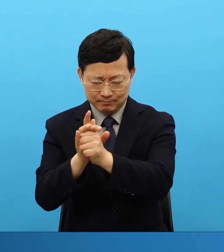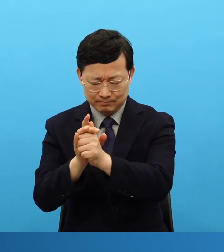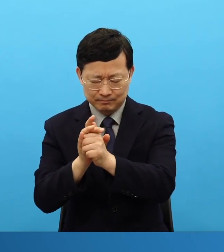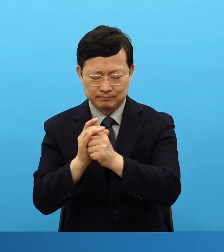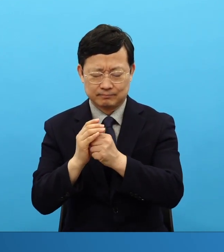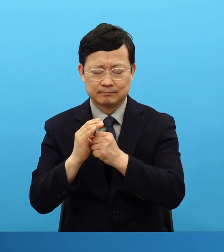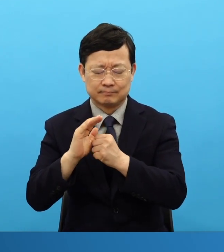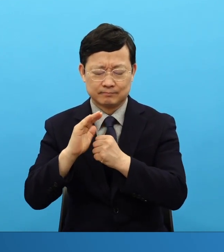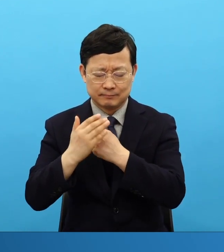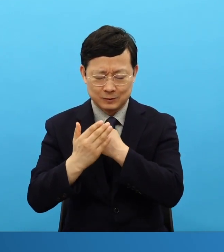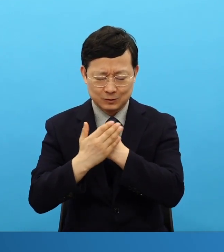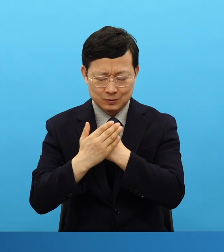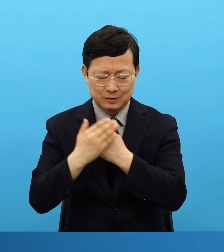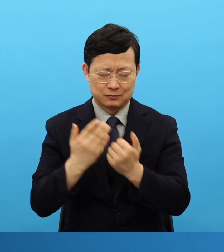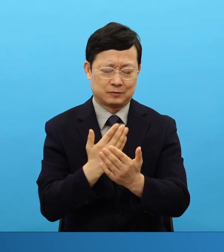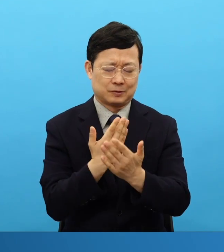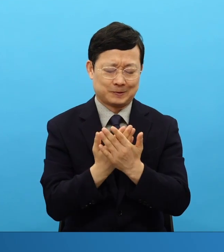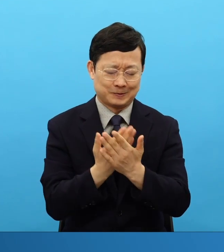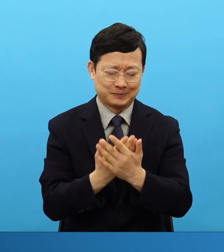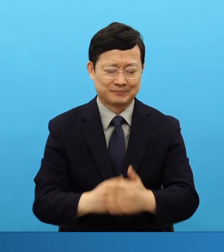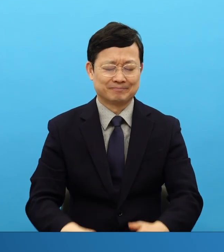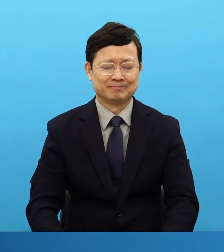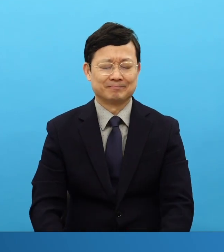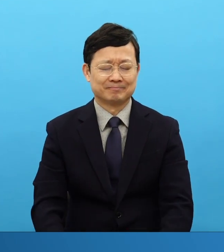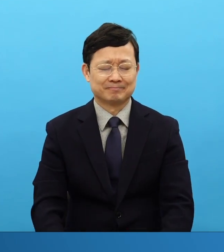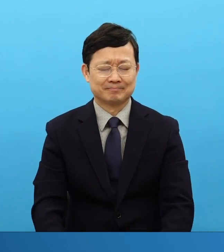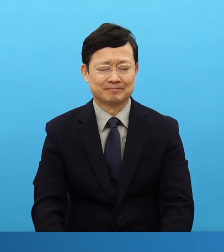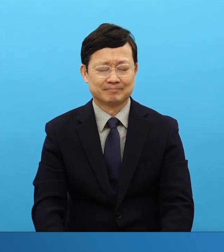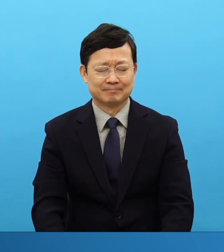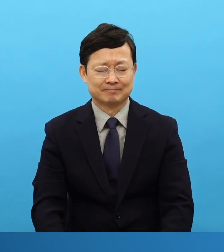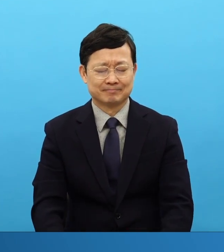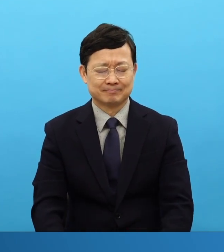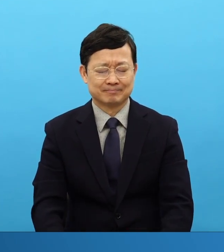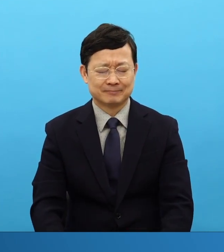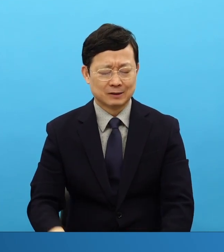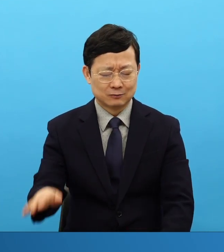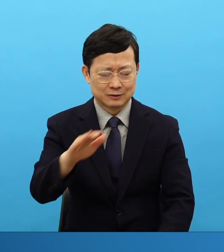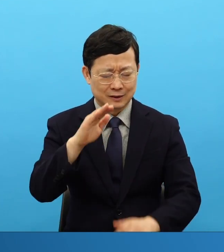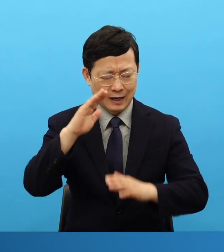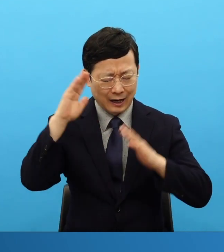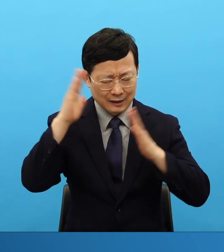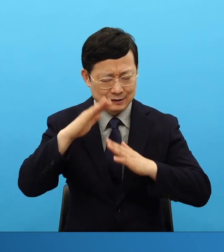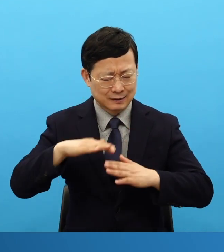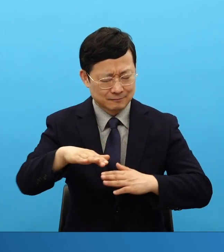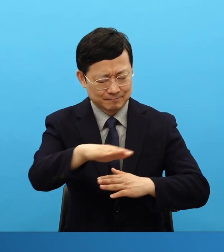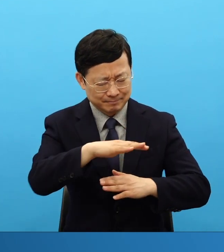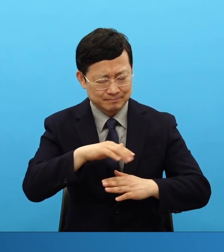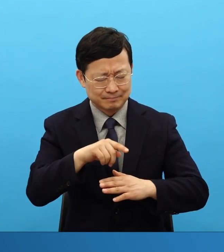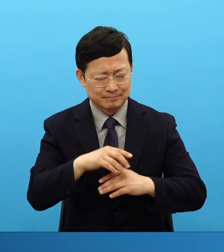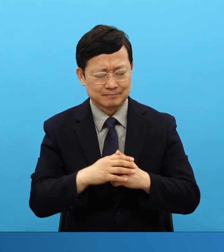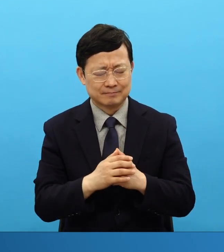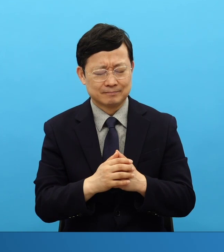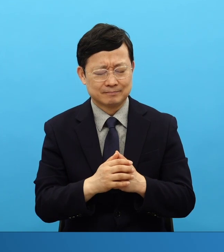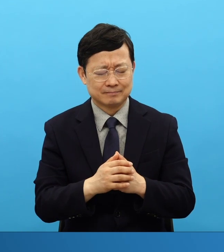신학생들을 금토일 시대의 지도자로서 세워주시옵소서. 우리 신학생들에게